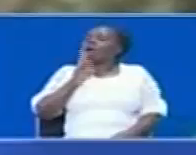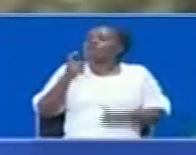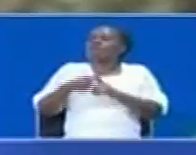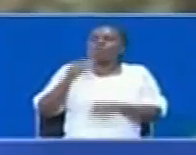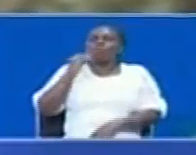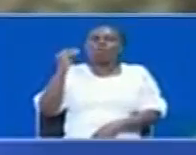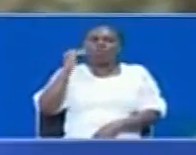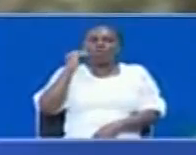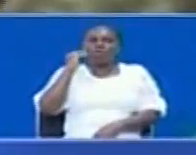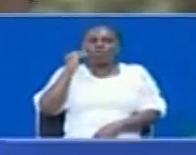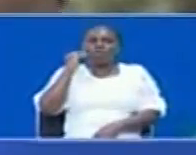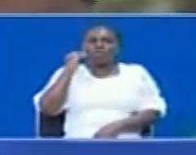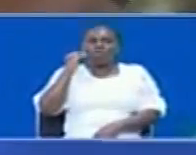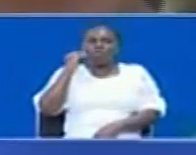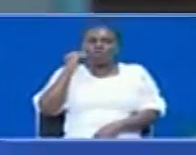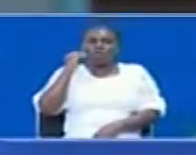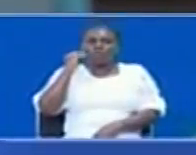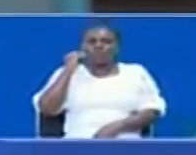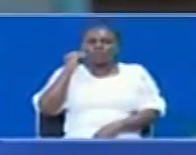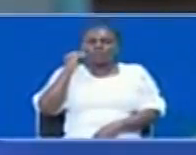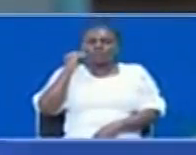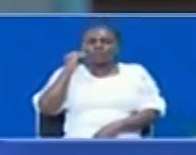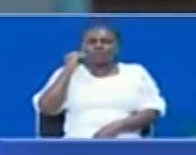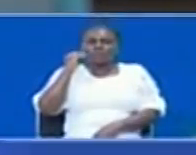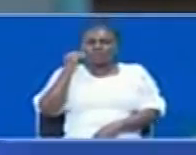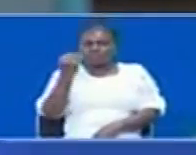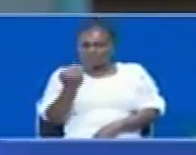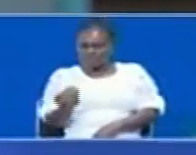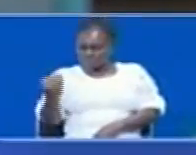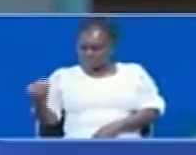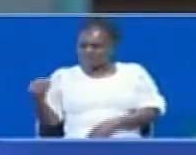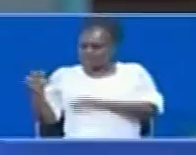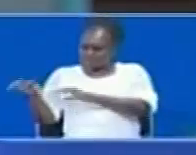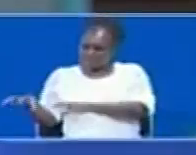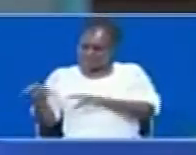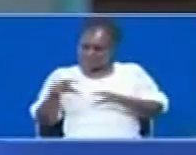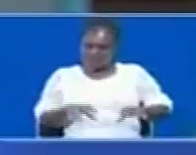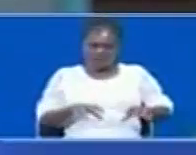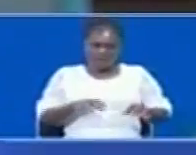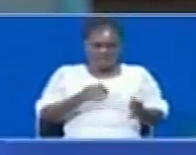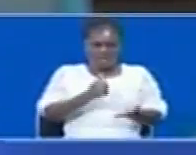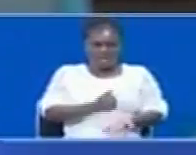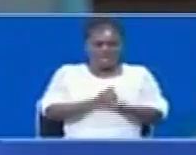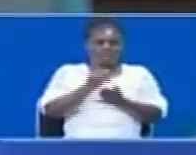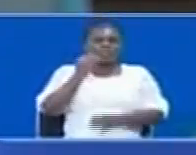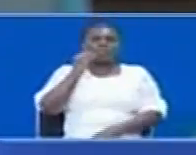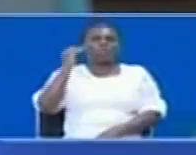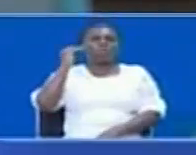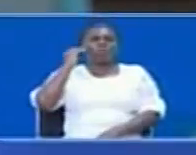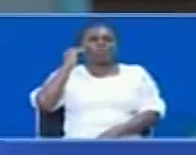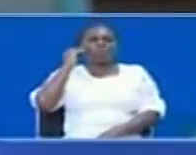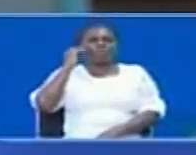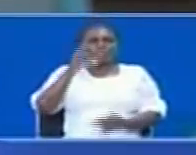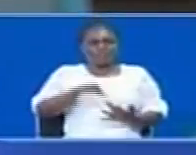on availability and where they will get that water. Wengine tu wanateseka wakisaidiana, wakichasaidia nyumbani. Hasa